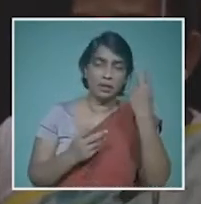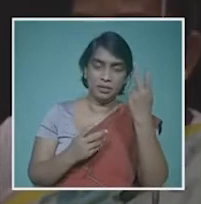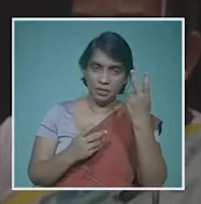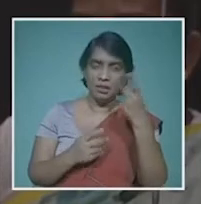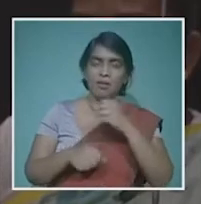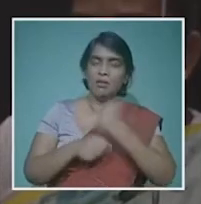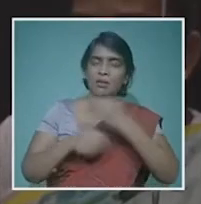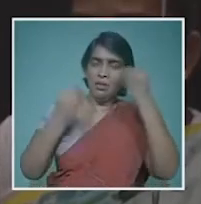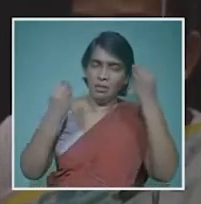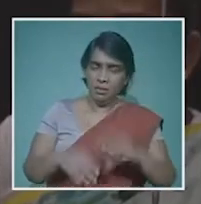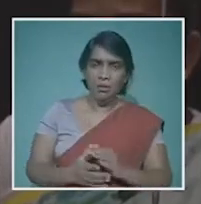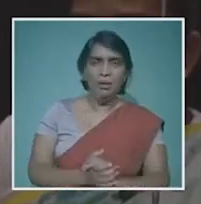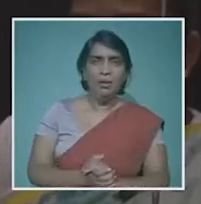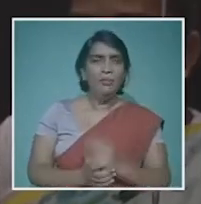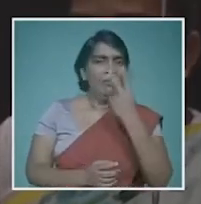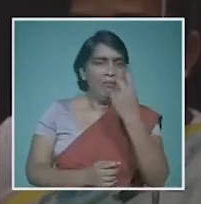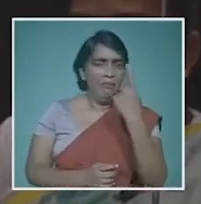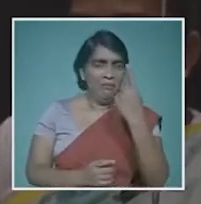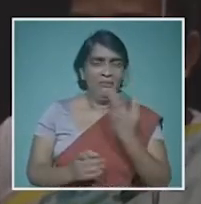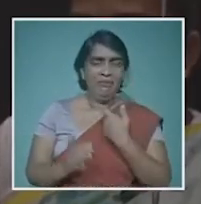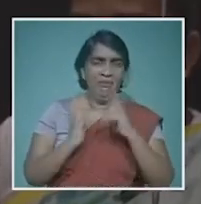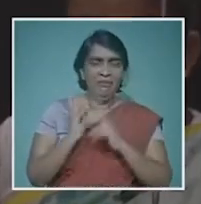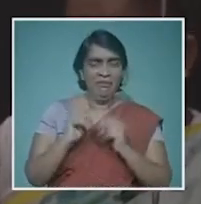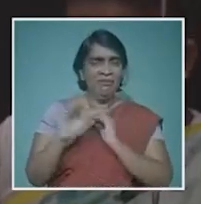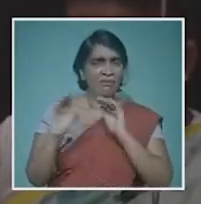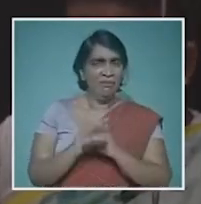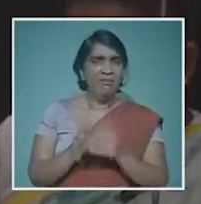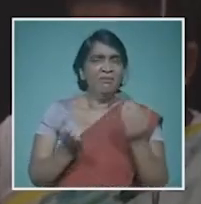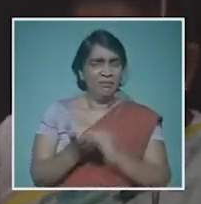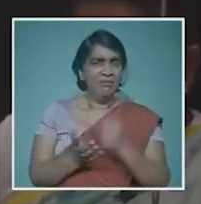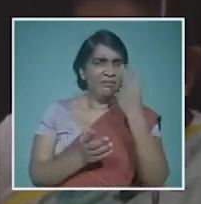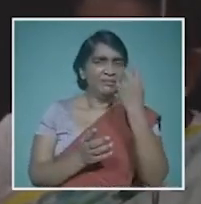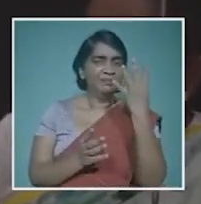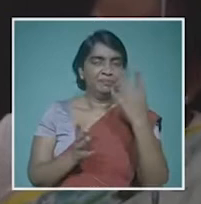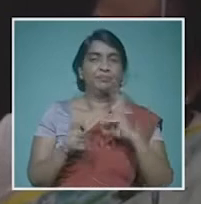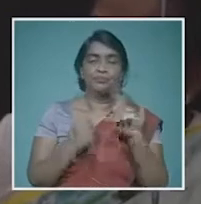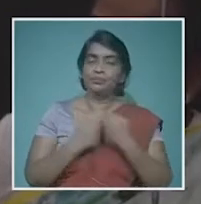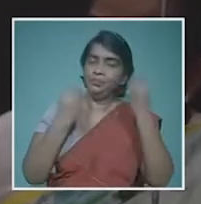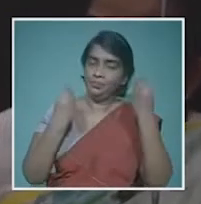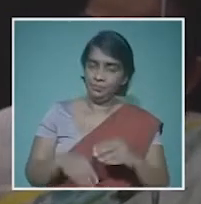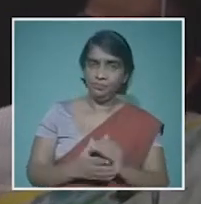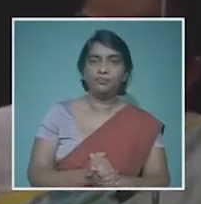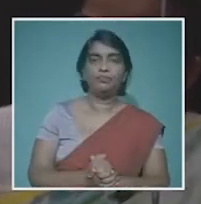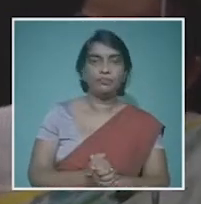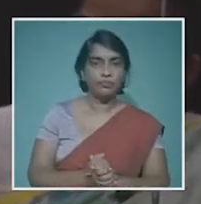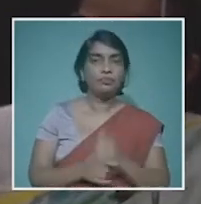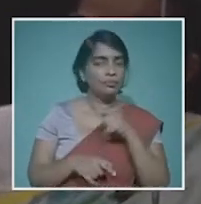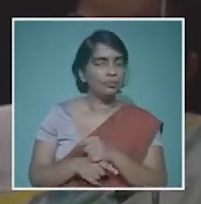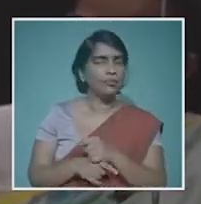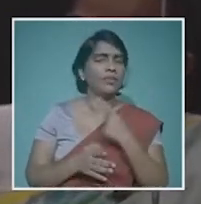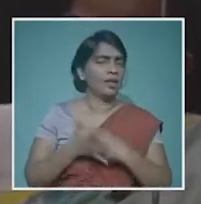ආණ්ඩුව කඩාගෙන වැටුණා. 2001 අපි ආවා. ආපහු ඒ ආණ්ඩුව 2004 අප්‍රේල් 10 කඩාගෙන වැටුණා. දැන්